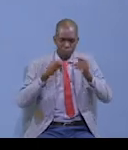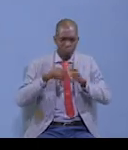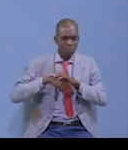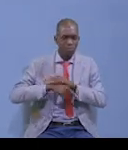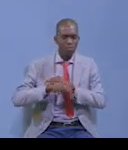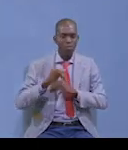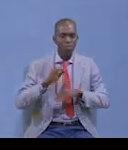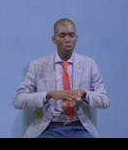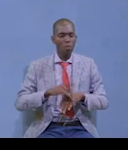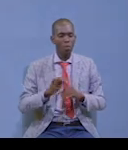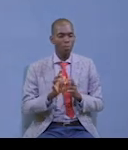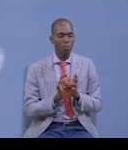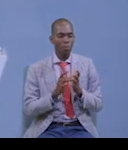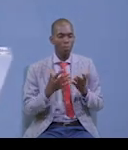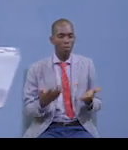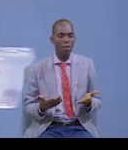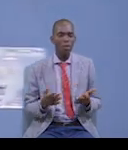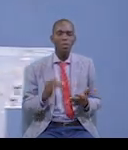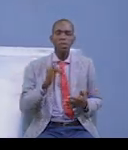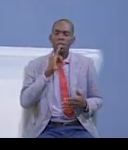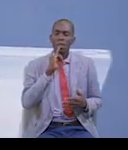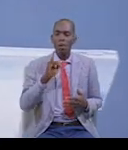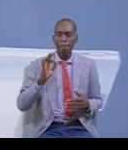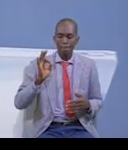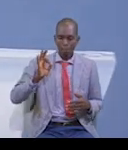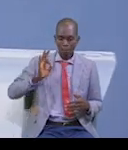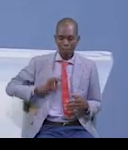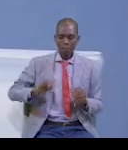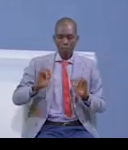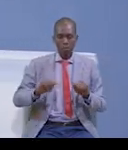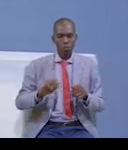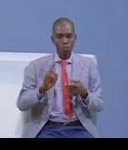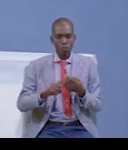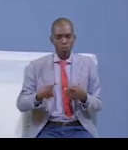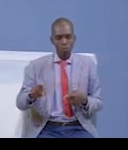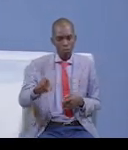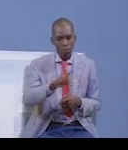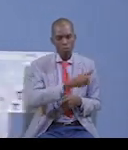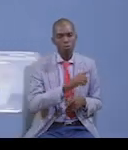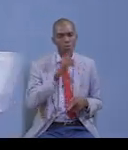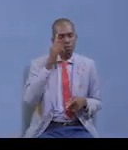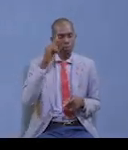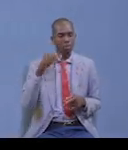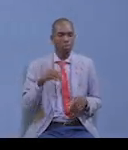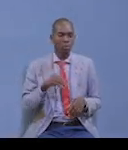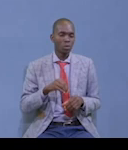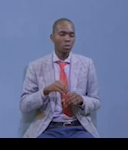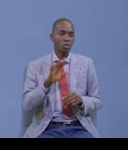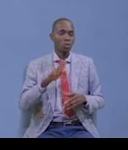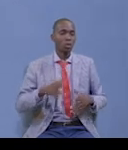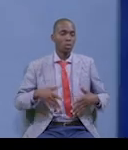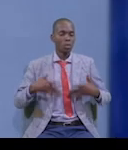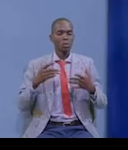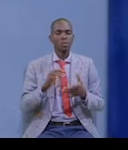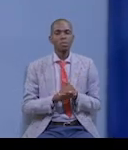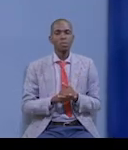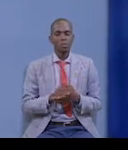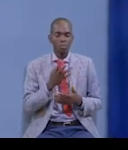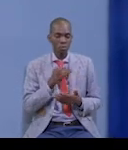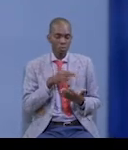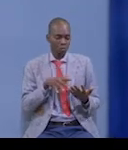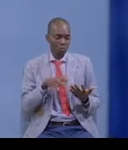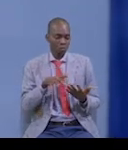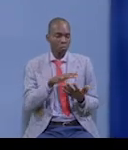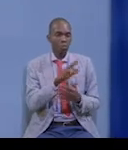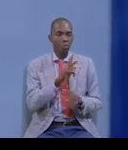లేఖనాల ధ్యానం. Profitable for you in life. అవి మీ జీవితములో ప్రయోజనకరం. And these people